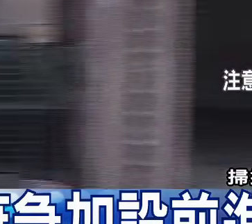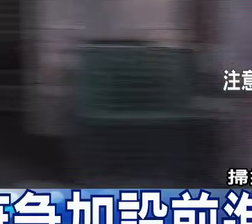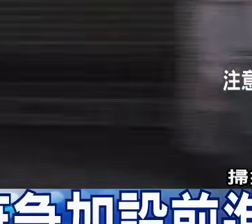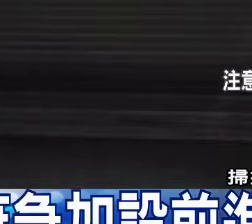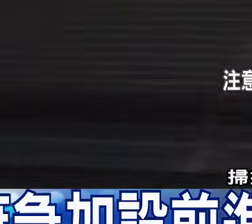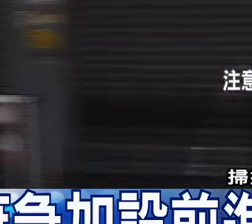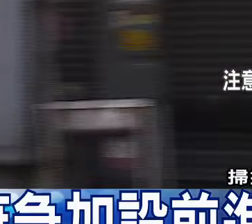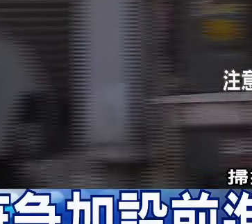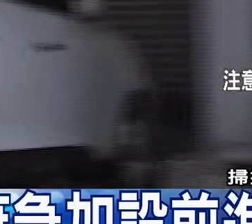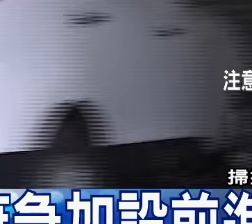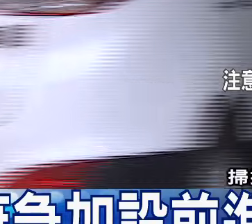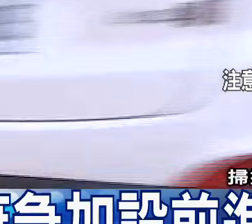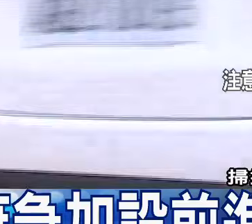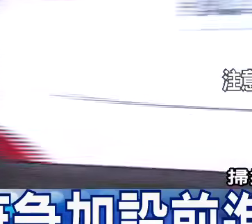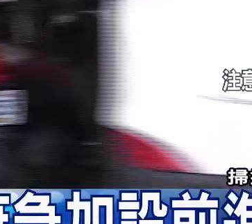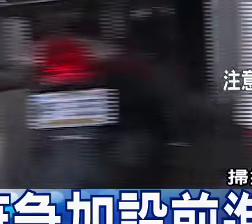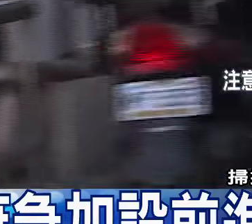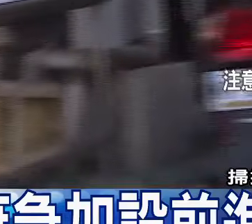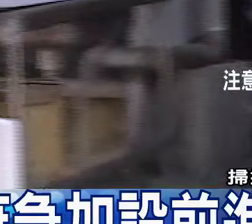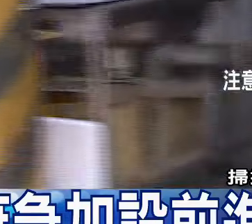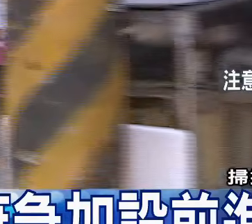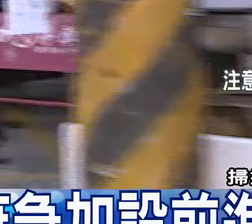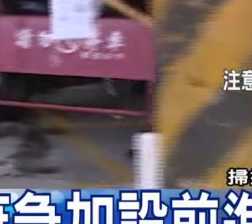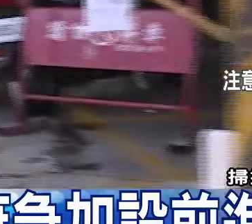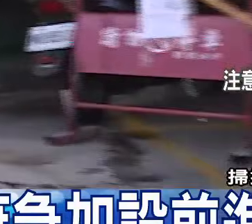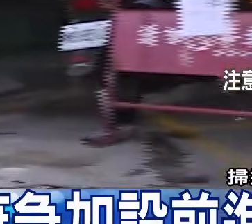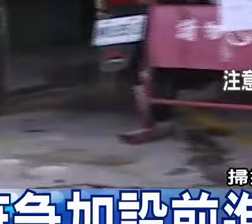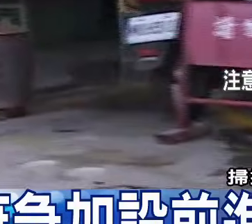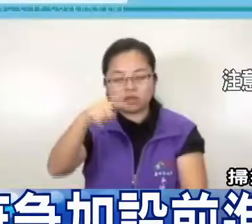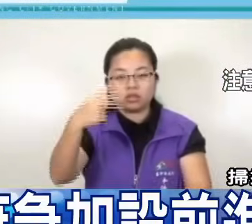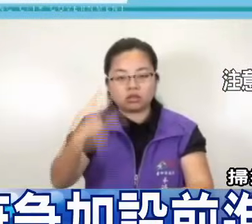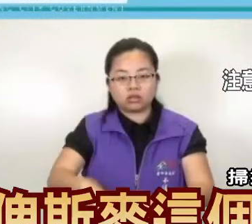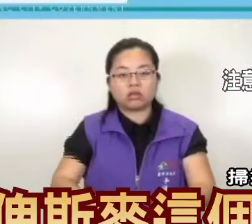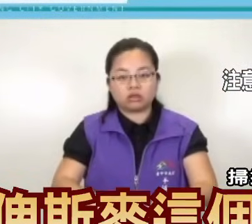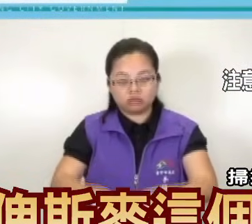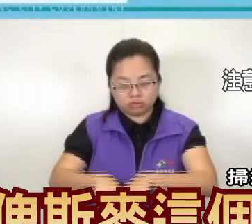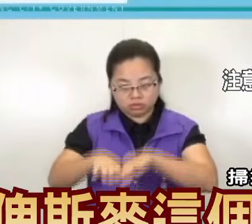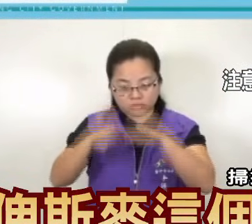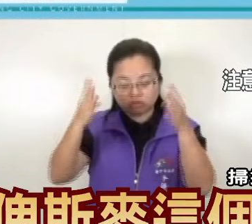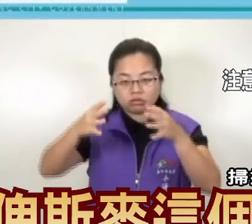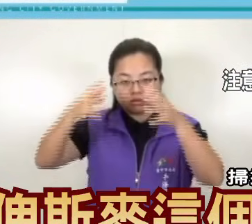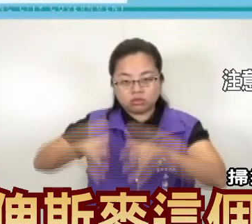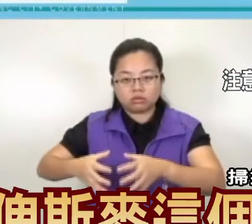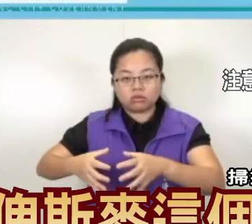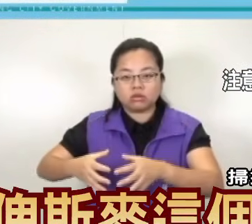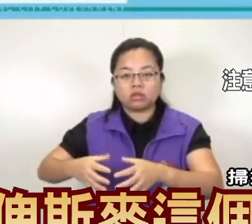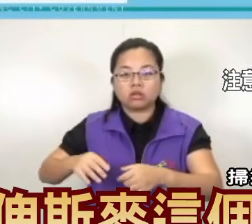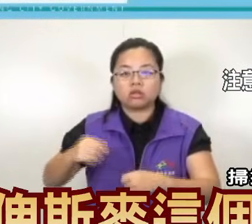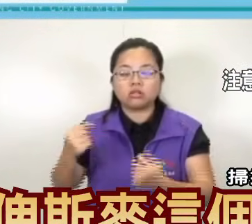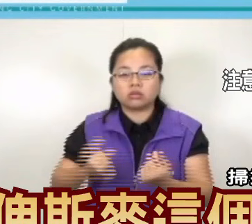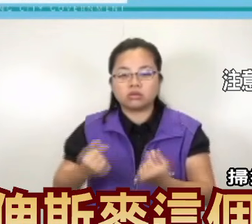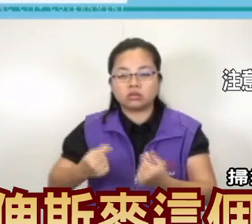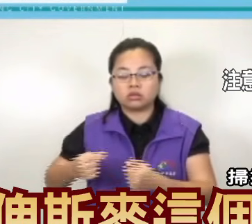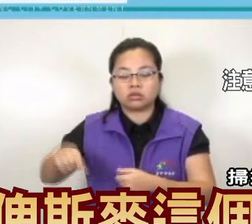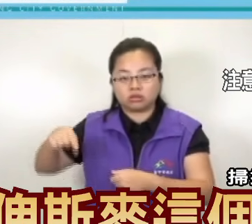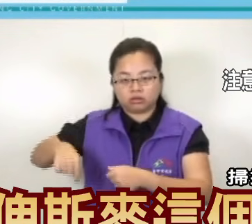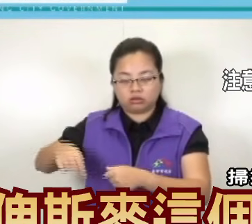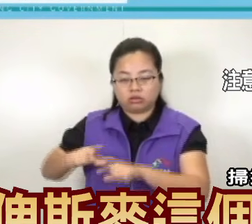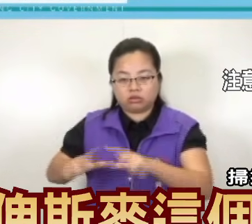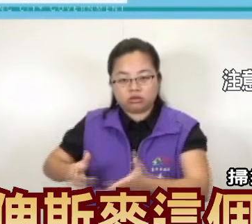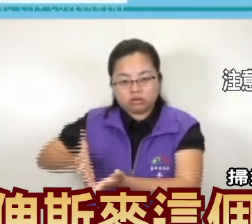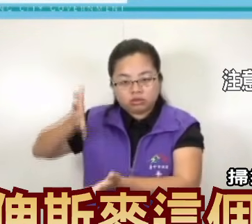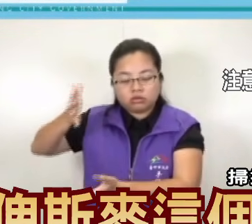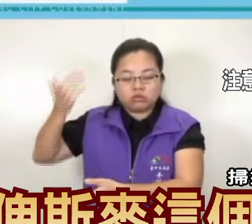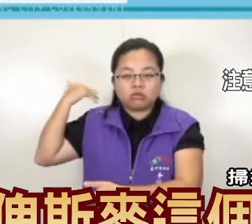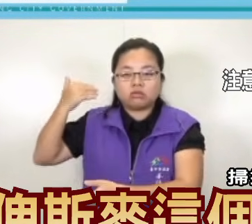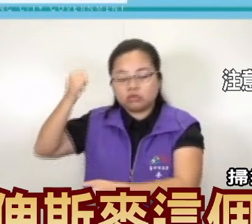30公尺外，他们之前住的卑斯麦社区设置前进指挥所， 再启动一波，包括含希望连卑斯麦